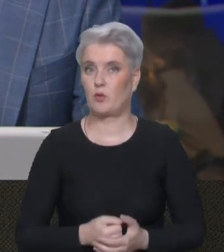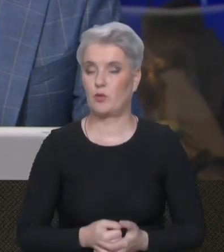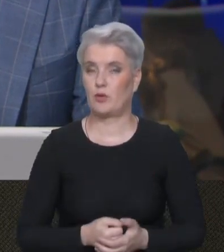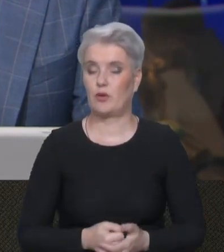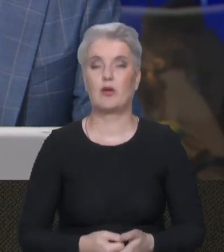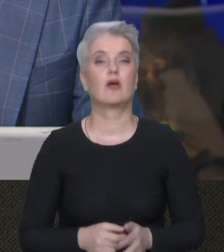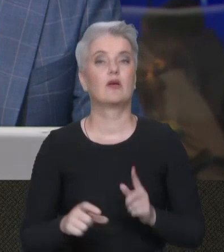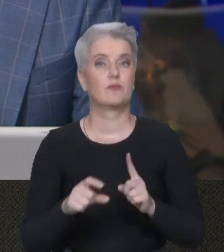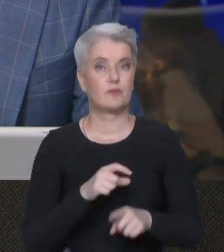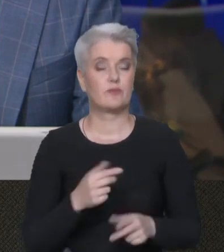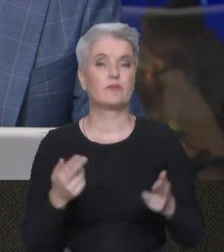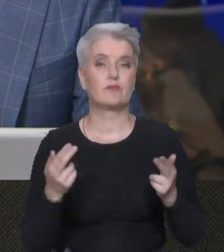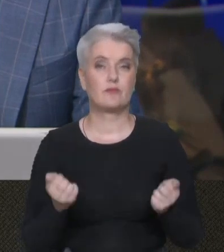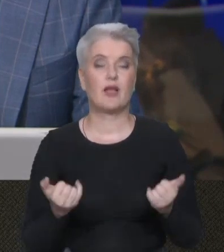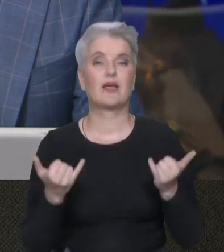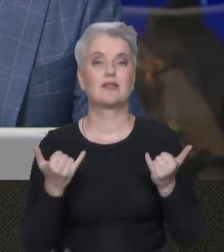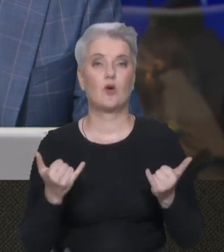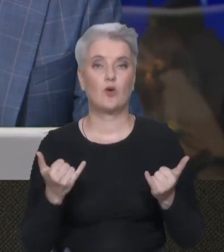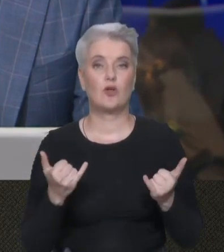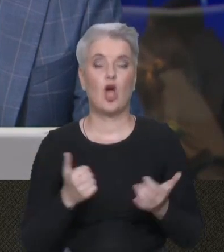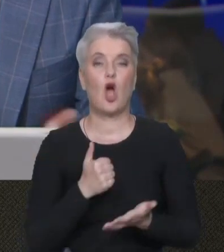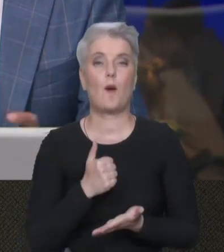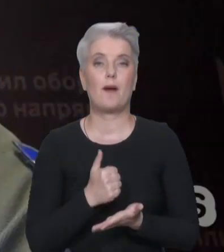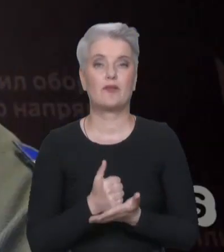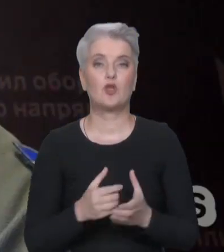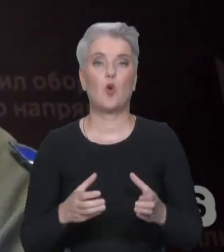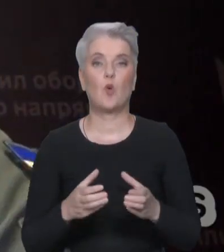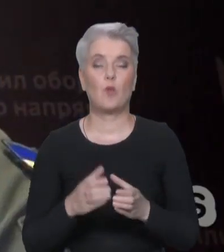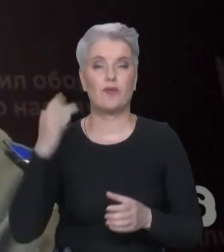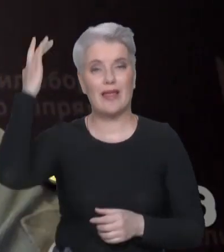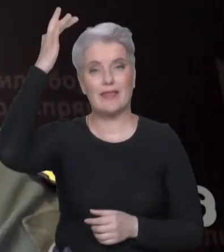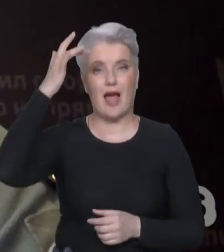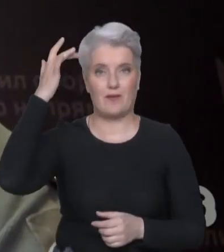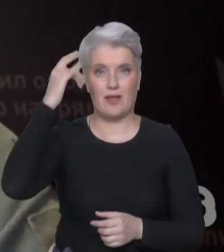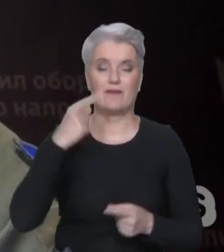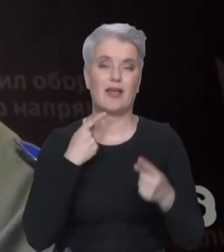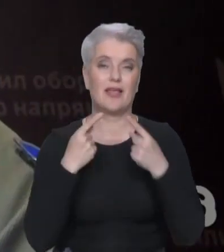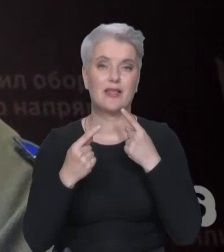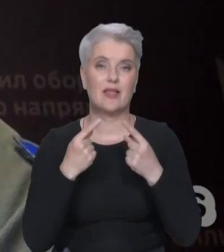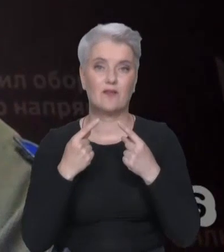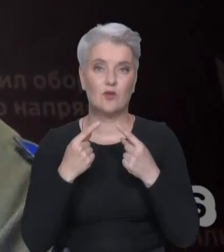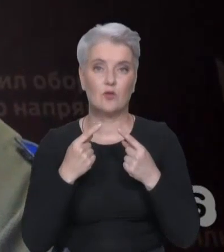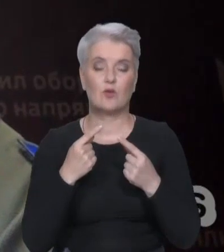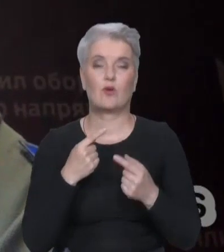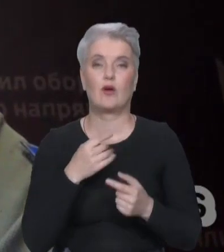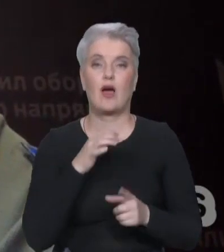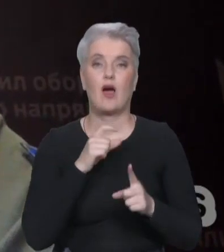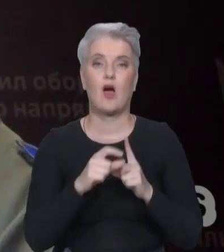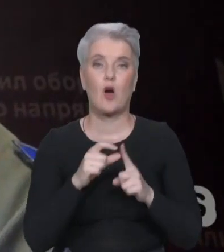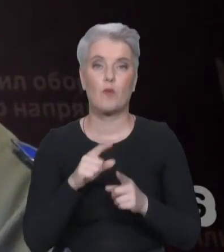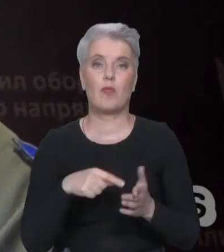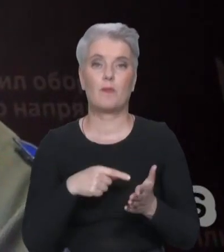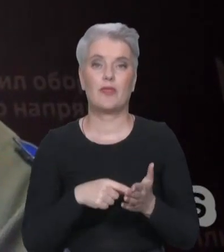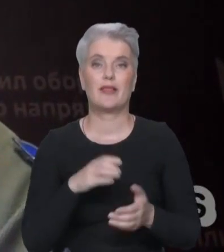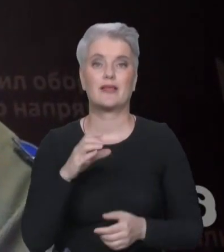Так, сьогодні дійсно командувач угруповання «Таврія» Олександр Тарнавський в ексклюзивному інтерв'ю відповідав на запитання